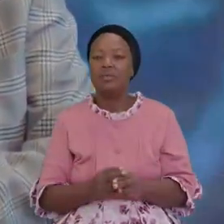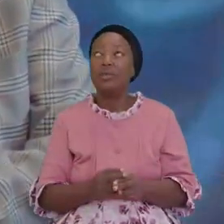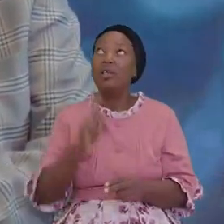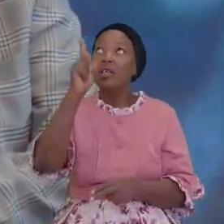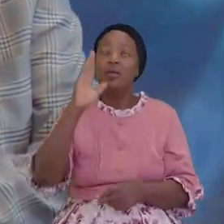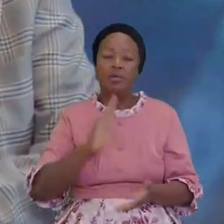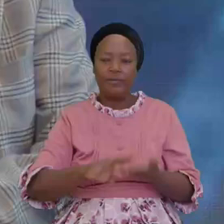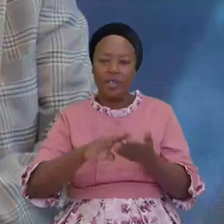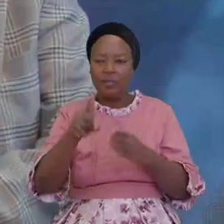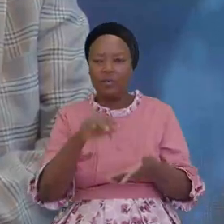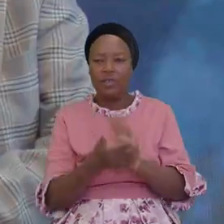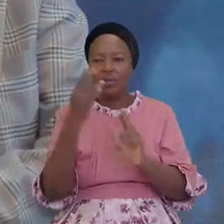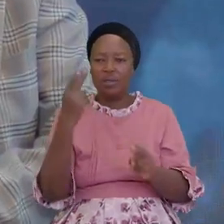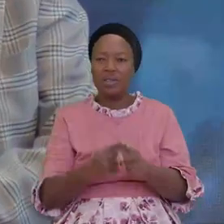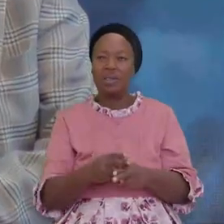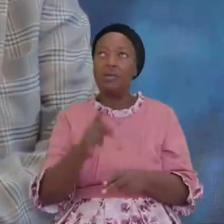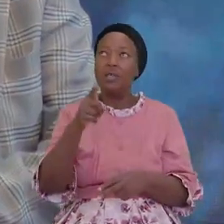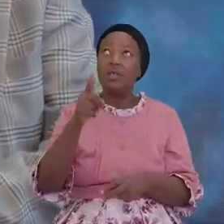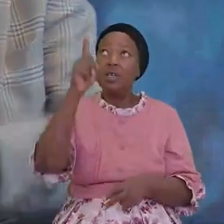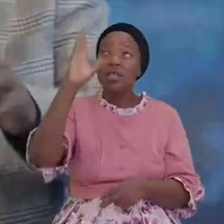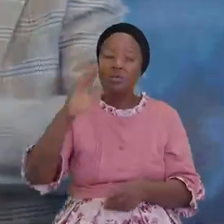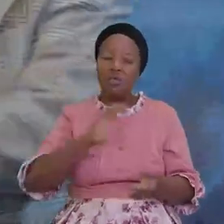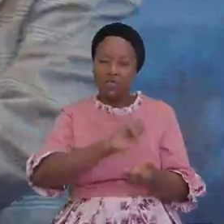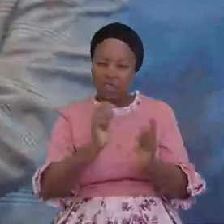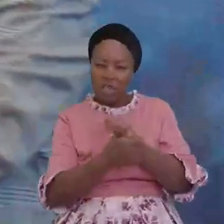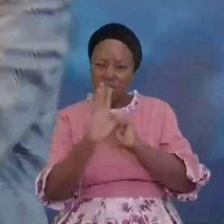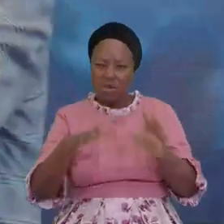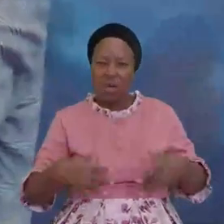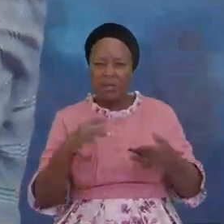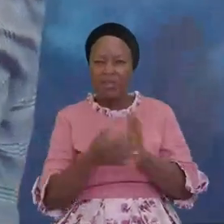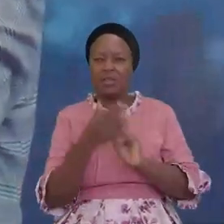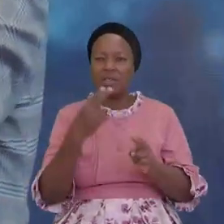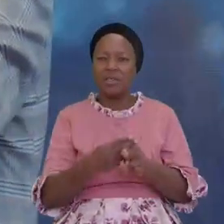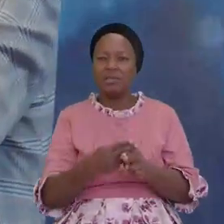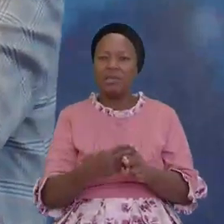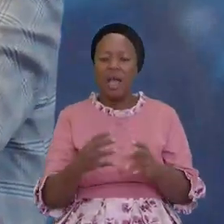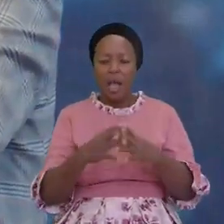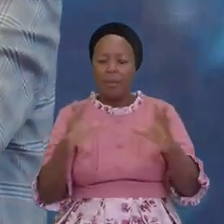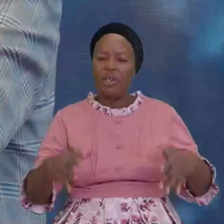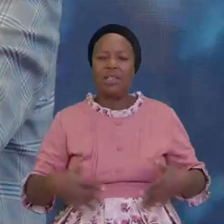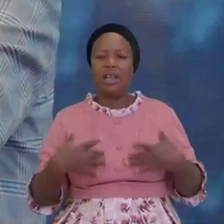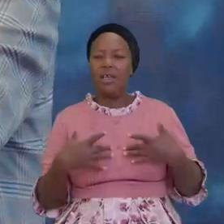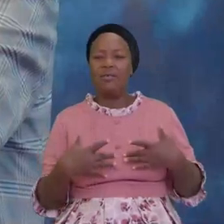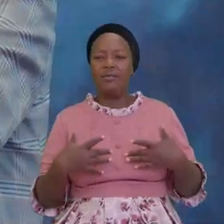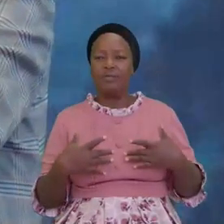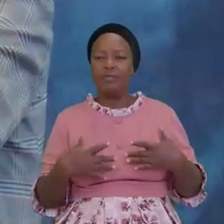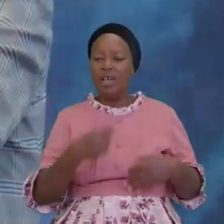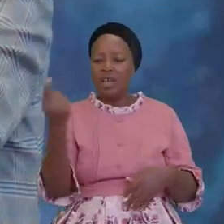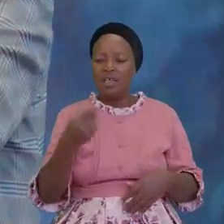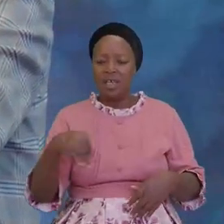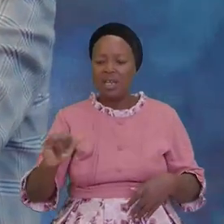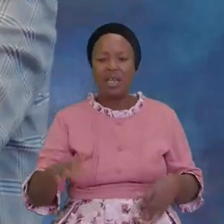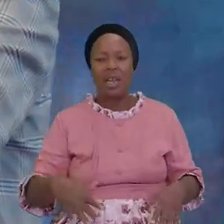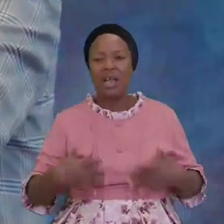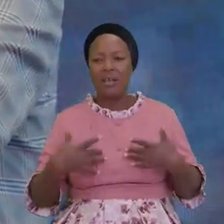Comme tu viens ce soir, il va te recevoir. Il va te pardonner. Il va changer ta vie.